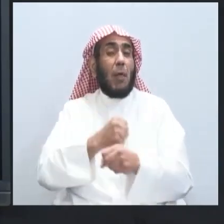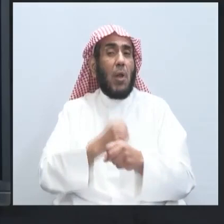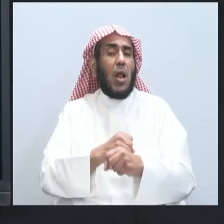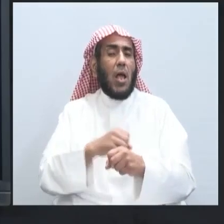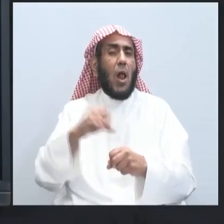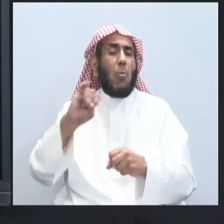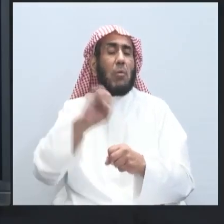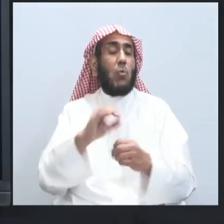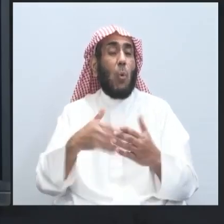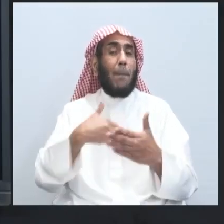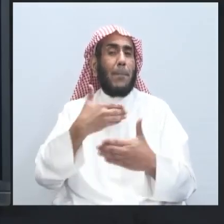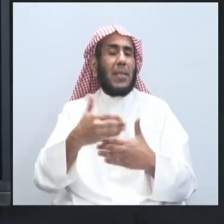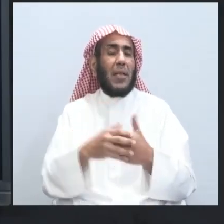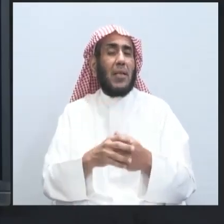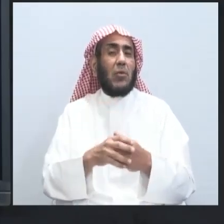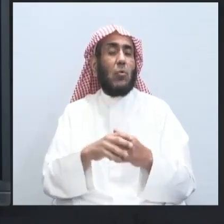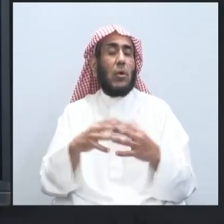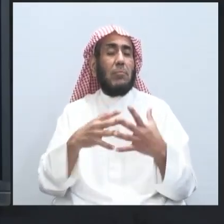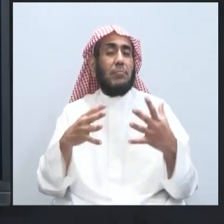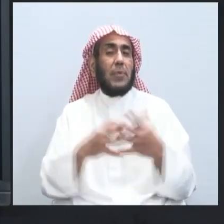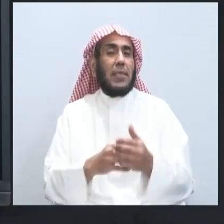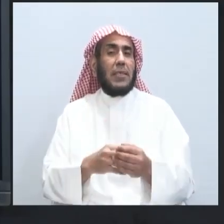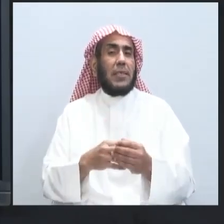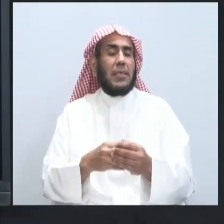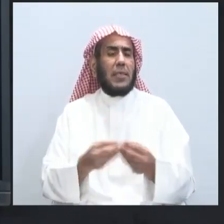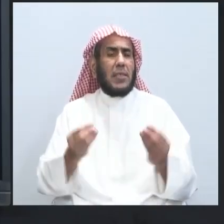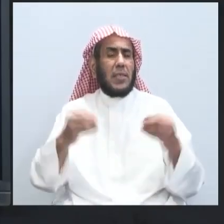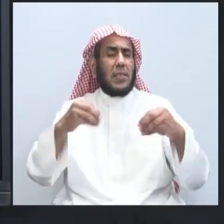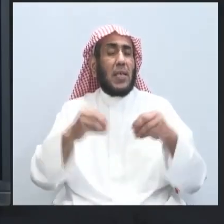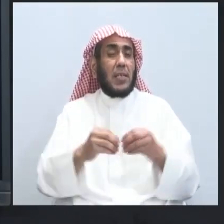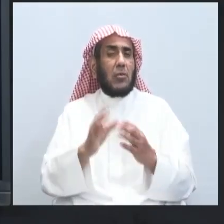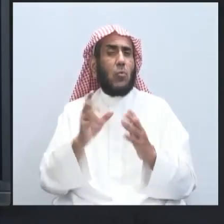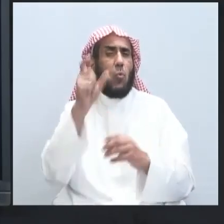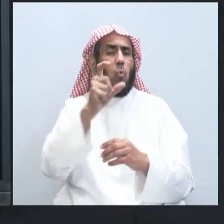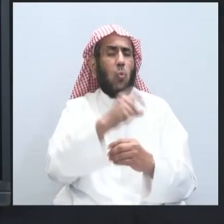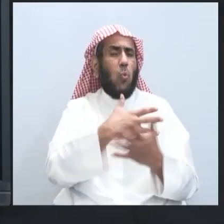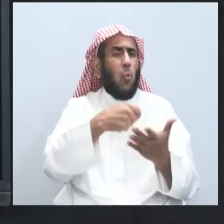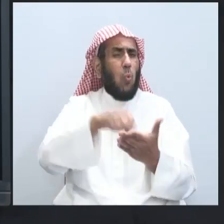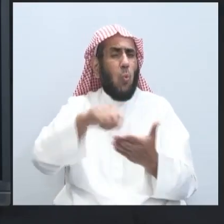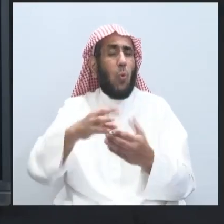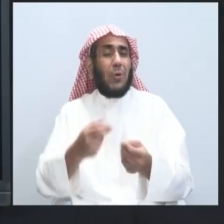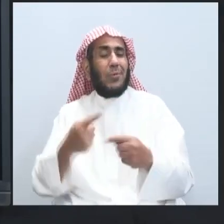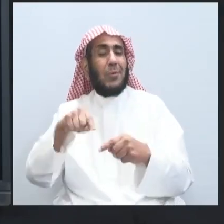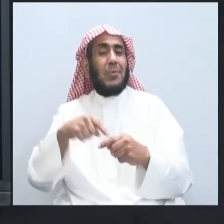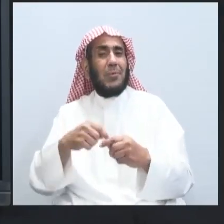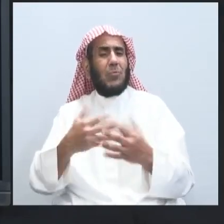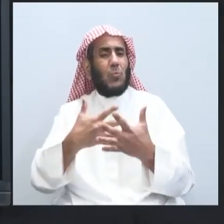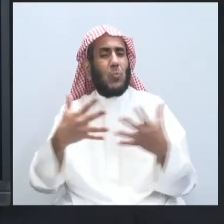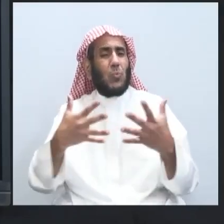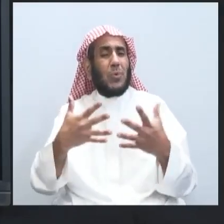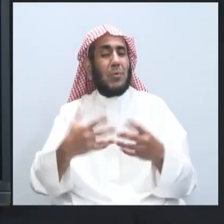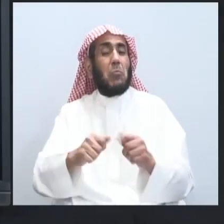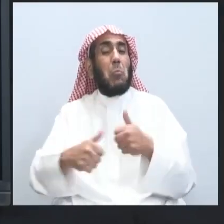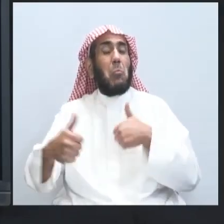منظمات وبالتالي كلما زاد زادت الشريحه وكبرت الشريحه كلما زادت ماذا